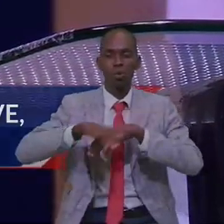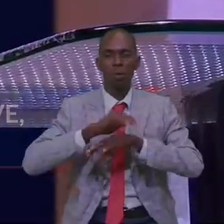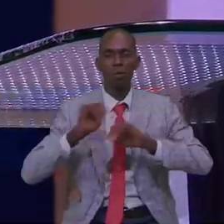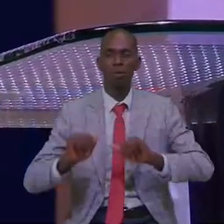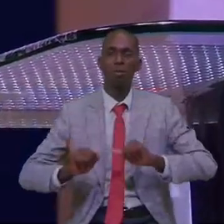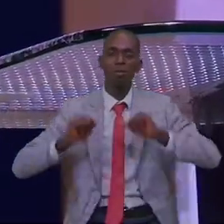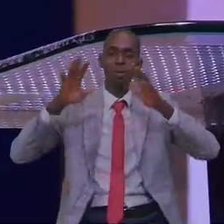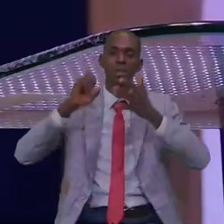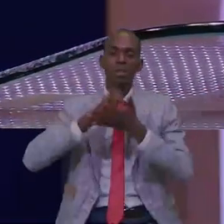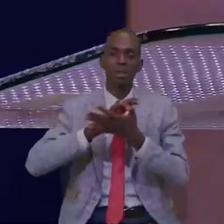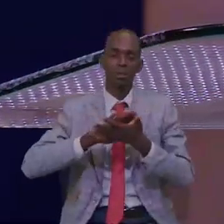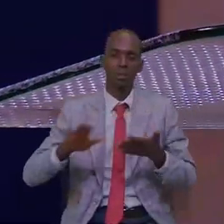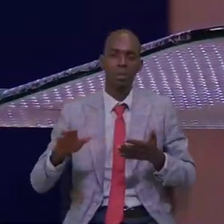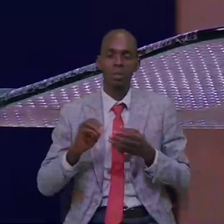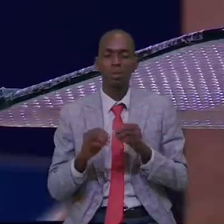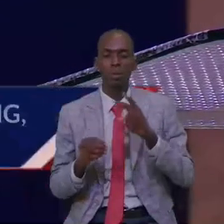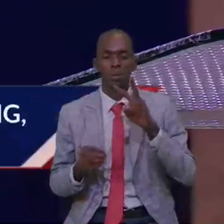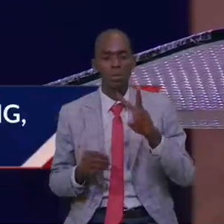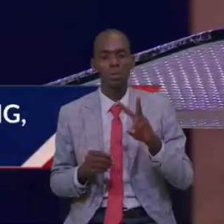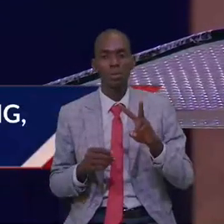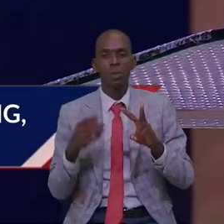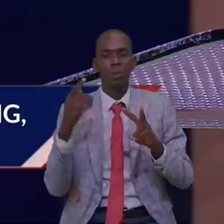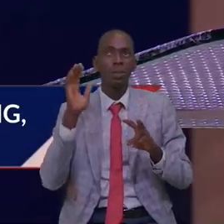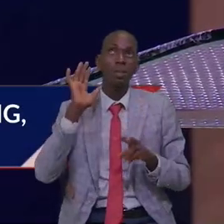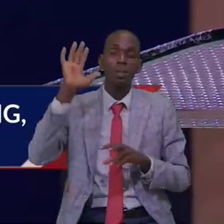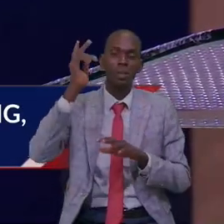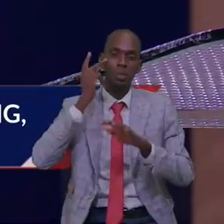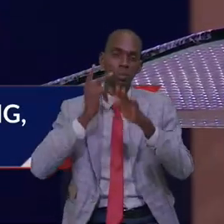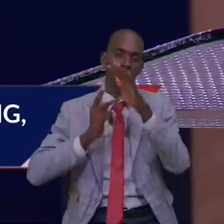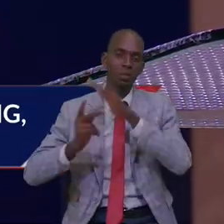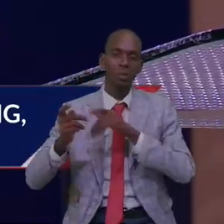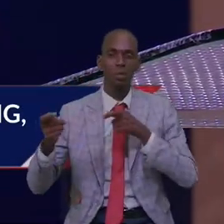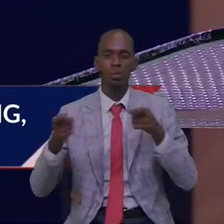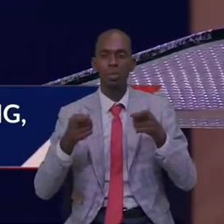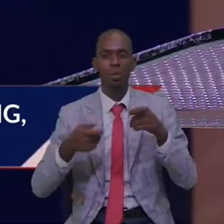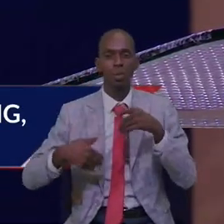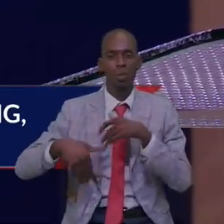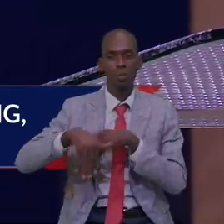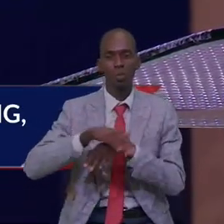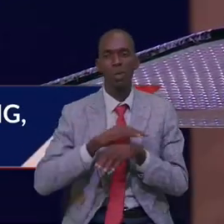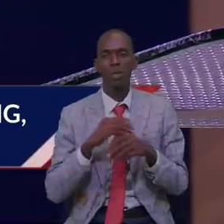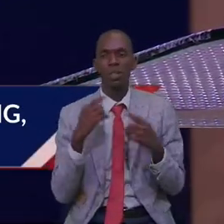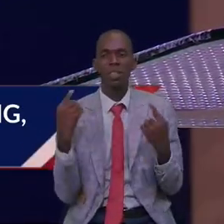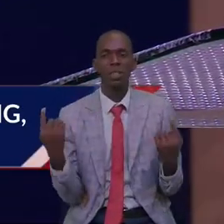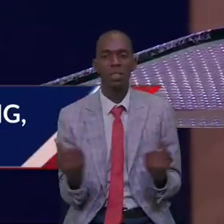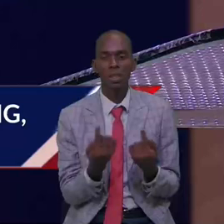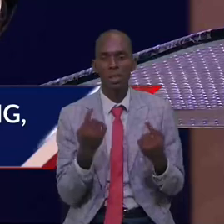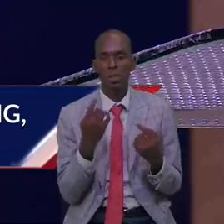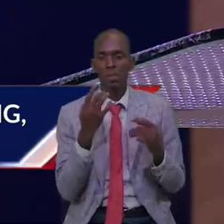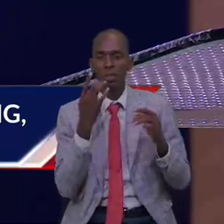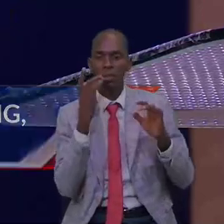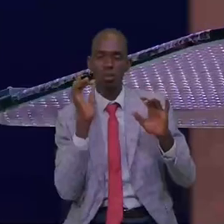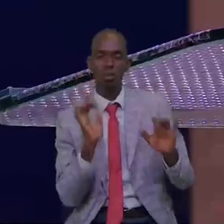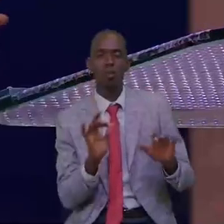soumises. 2. Sa domination prophétique sur les pierres qui pêchent et